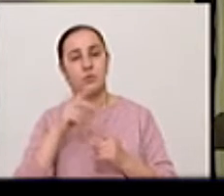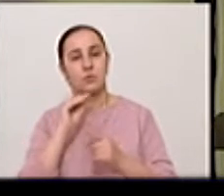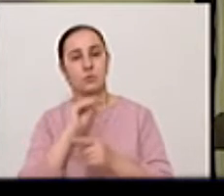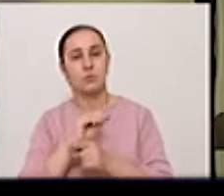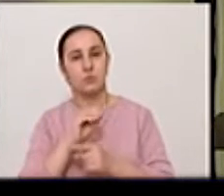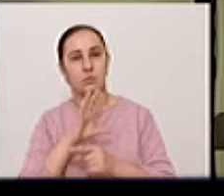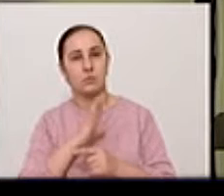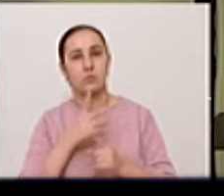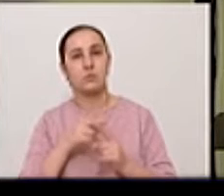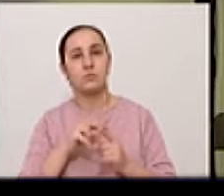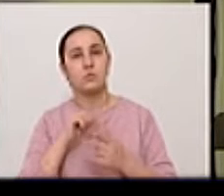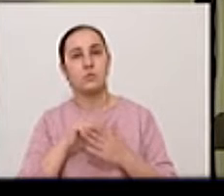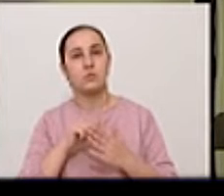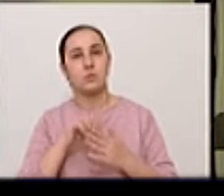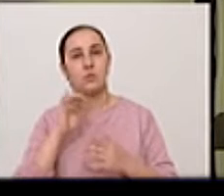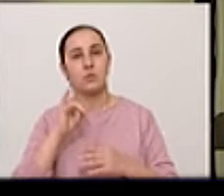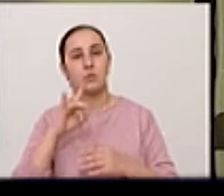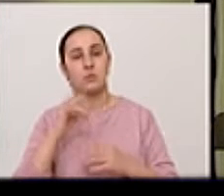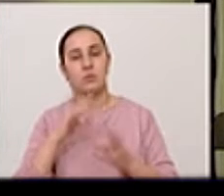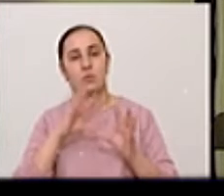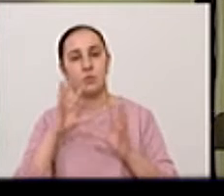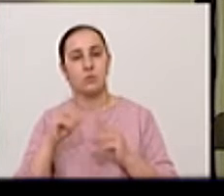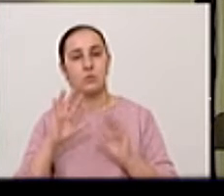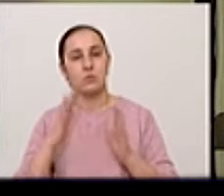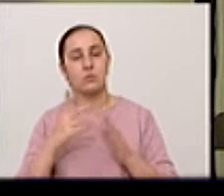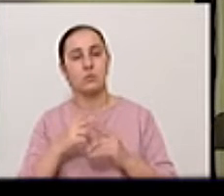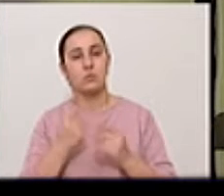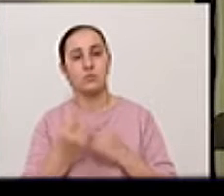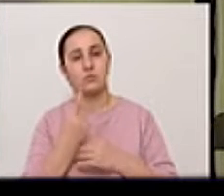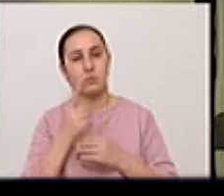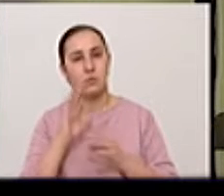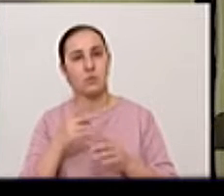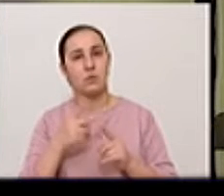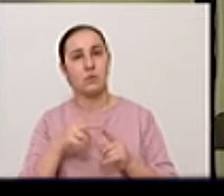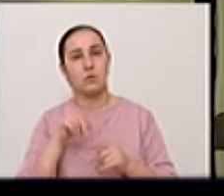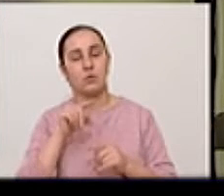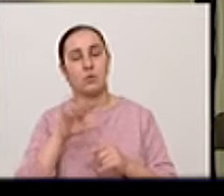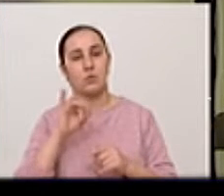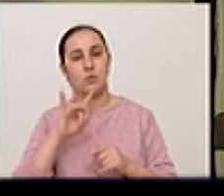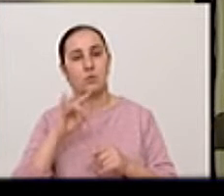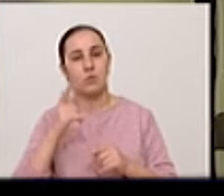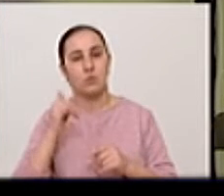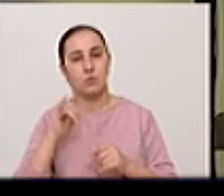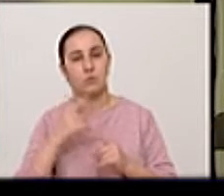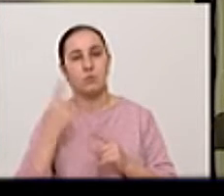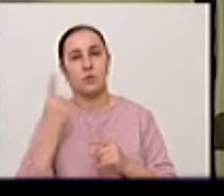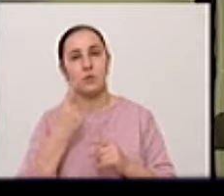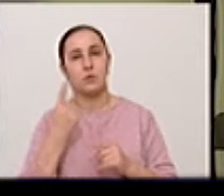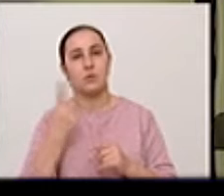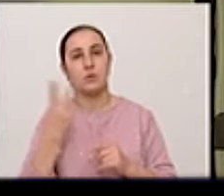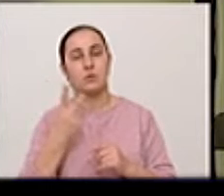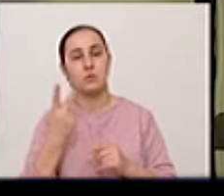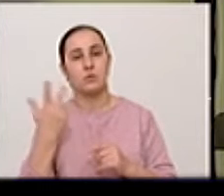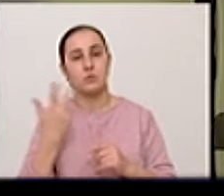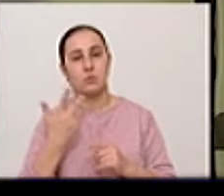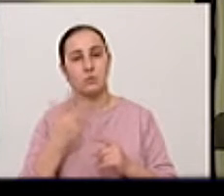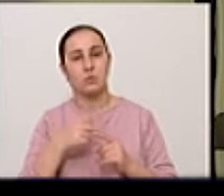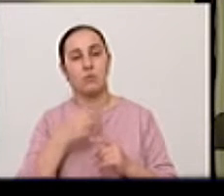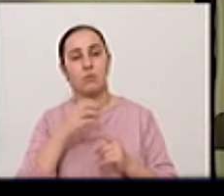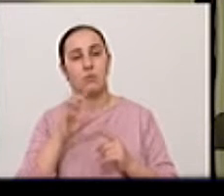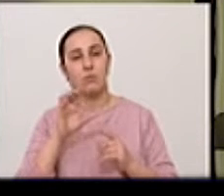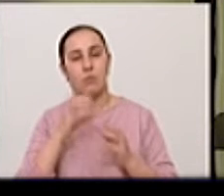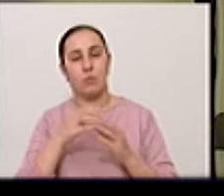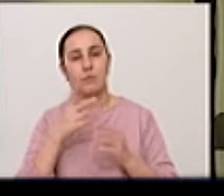qo'shimcha bo'lganligi sababli urg'u ko'chish hodisasi yuz beradi. Ya'ni endi urg'u 1-chi, 2-chi, 3-chi bo'g'inga ham